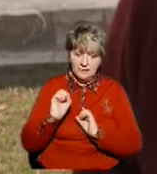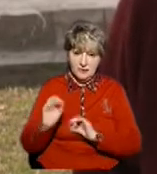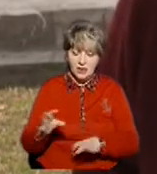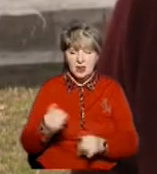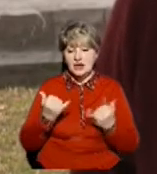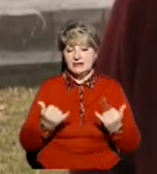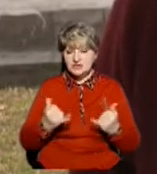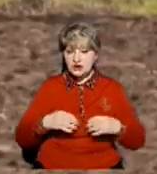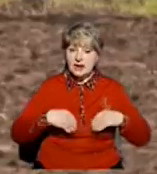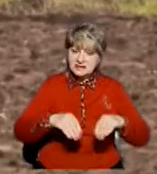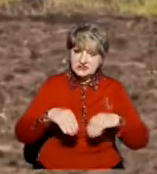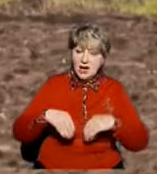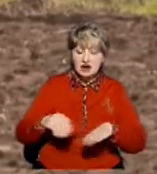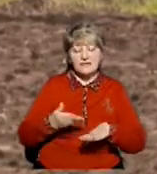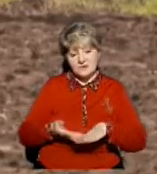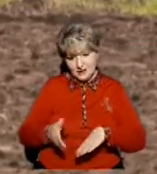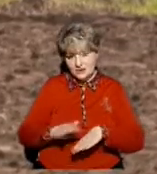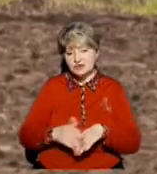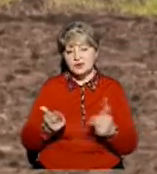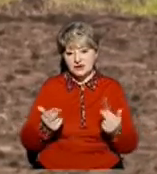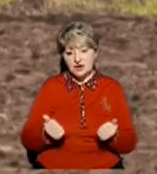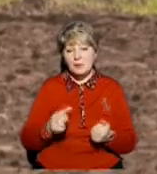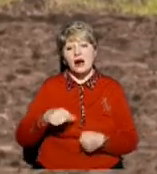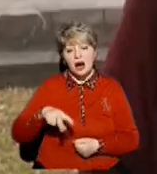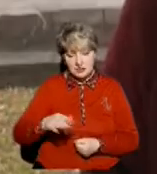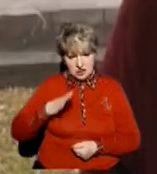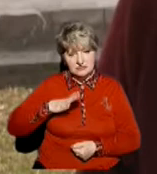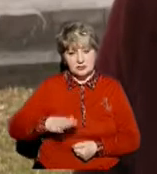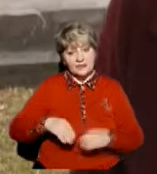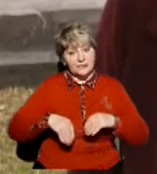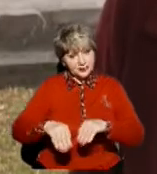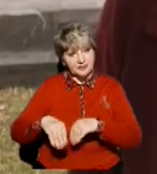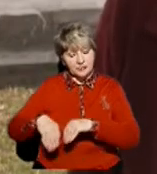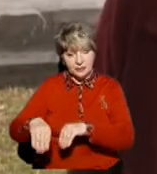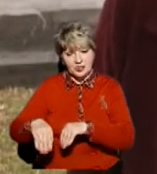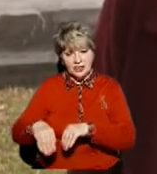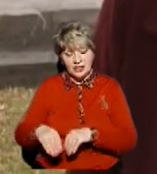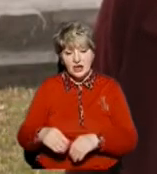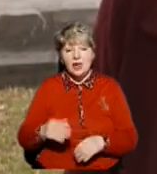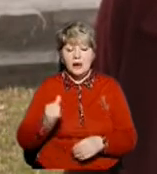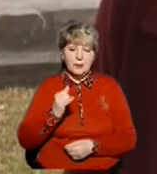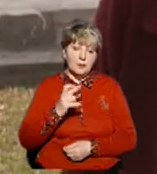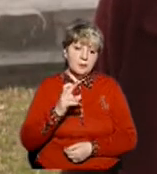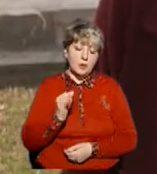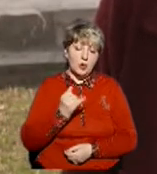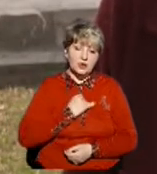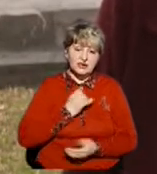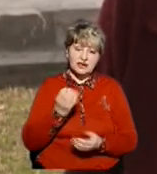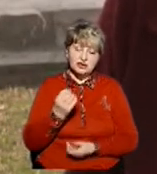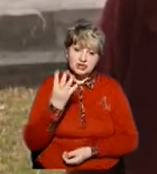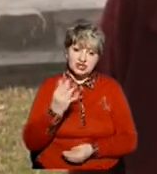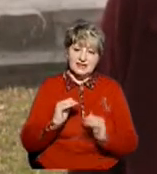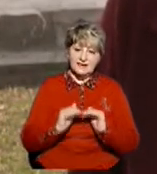а це садимо важко, отако важко, але садимо. Сади, мабуть, у нас